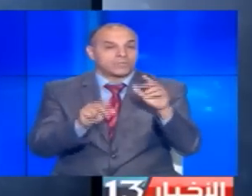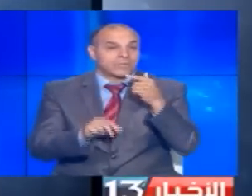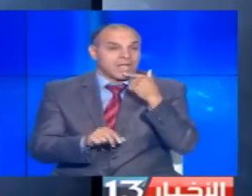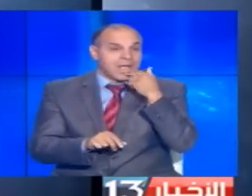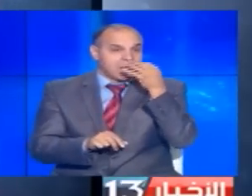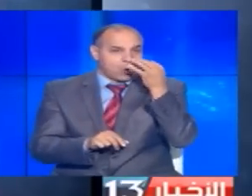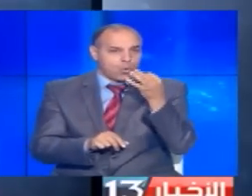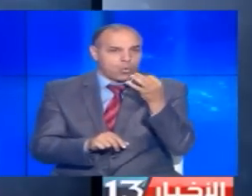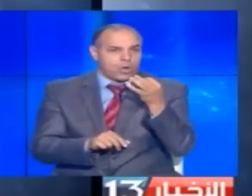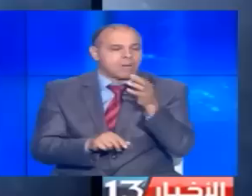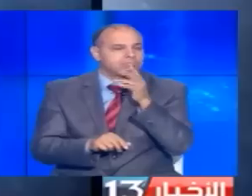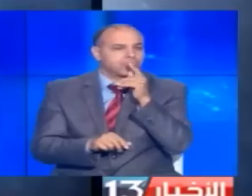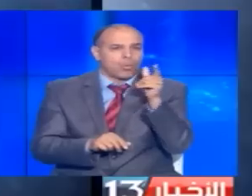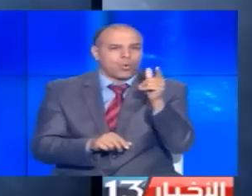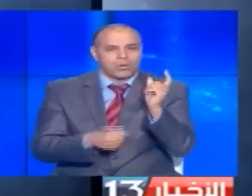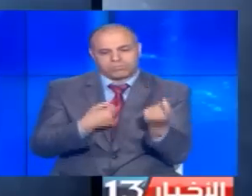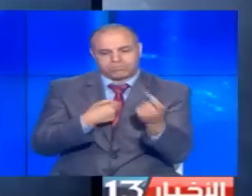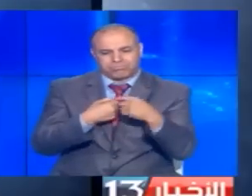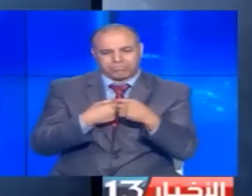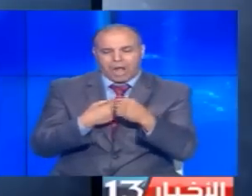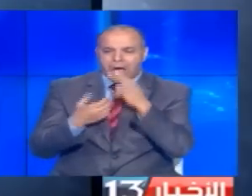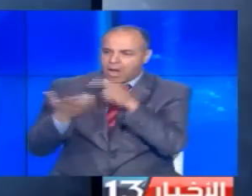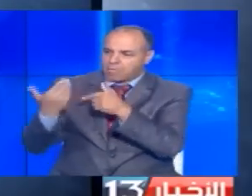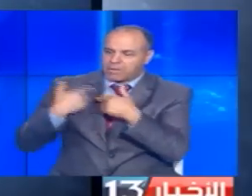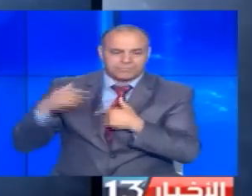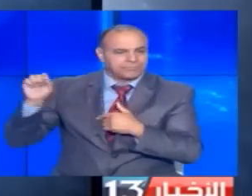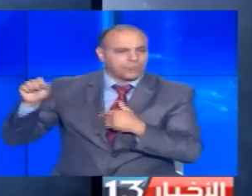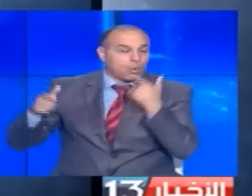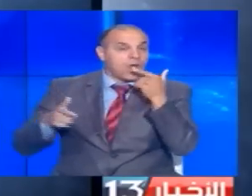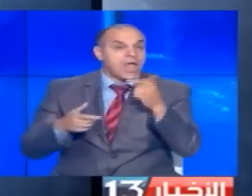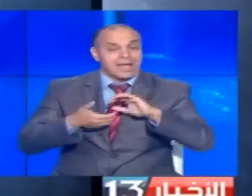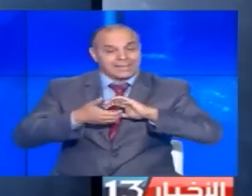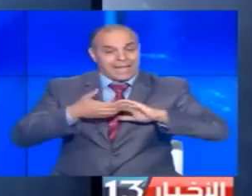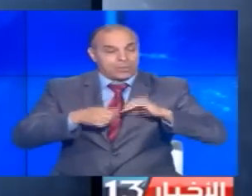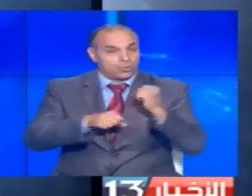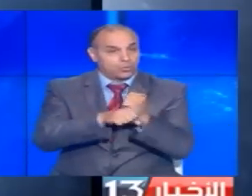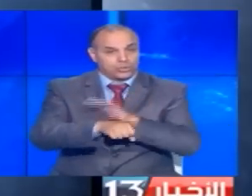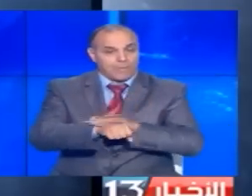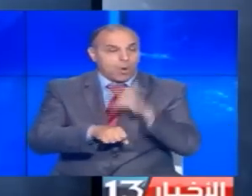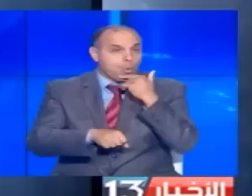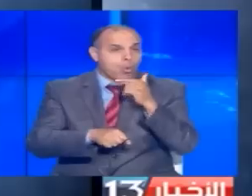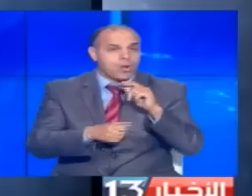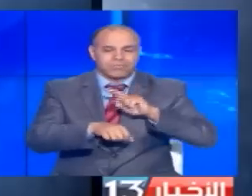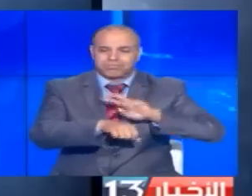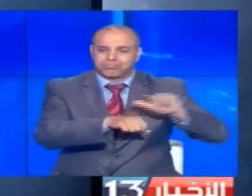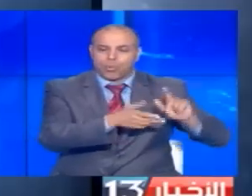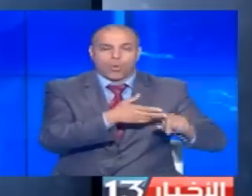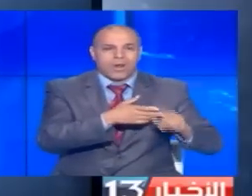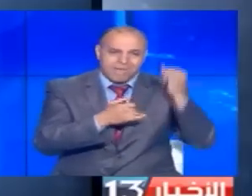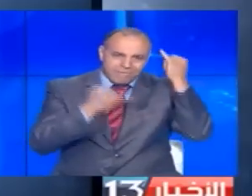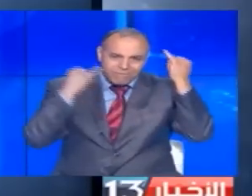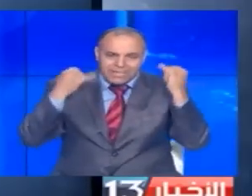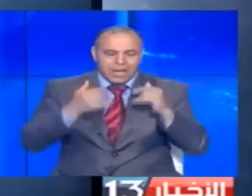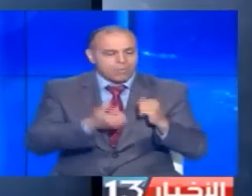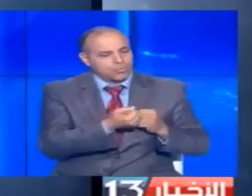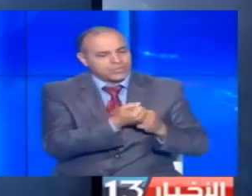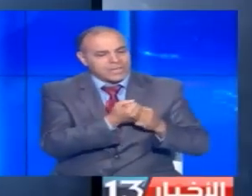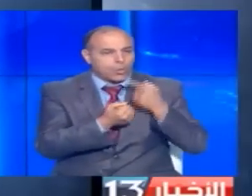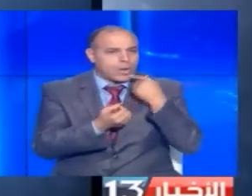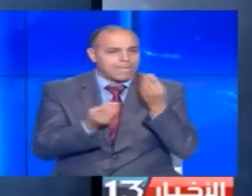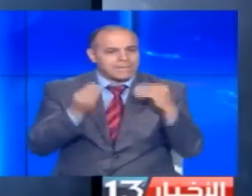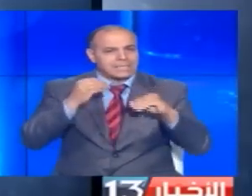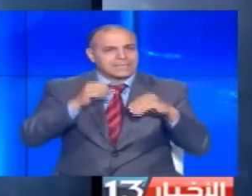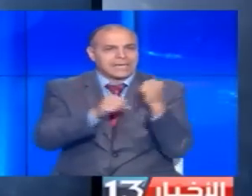سيما وأنه لم يقع تشريكه في أخذ القرار. ودعا اتحاد عمال تونس جميع الأجراء العاملين بالفكر والساعد إلى